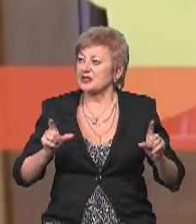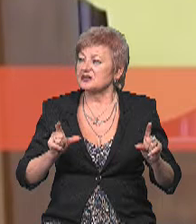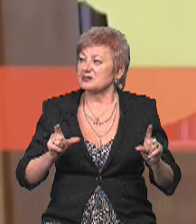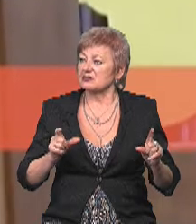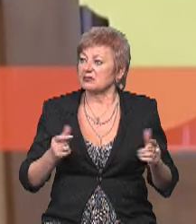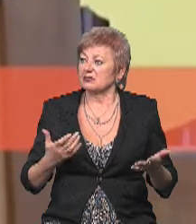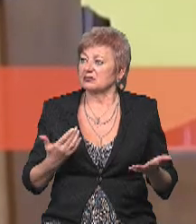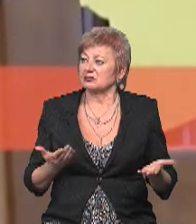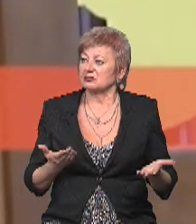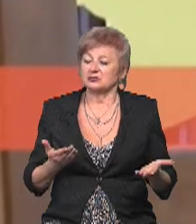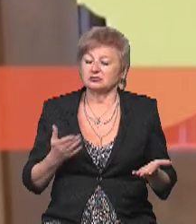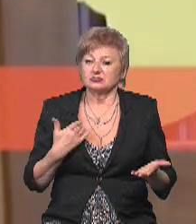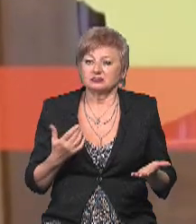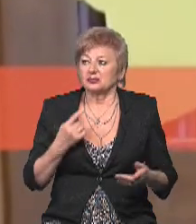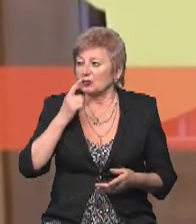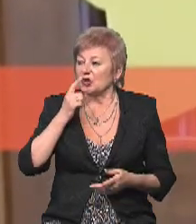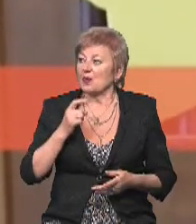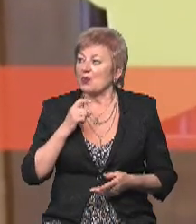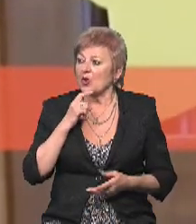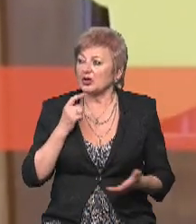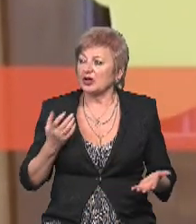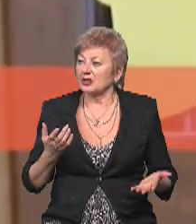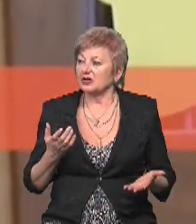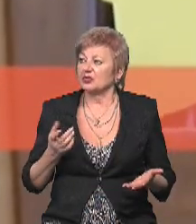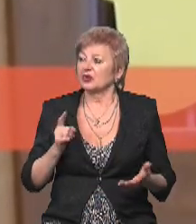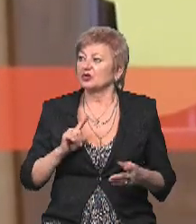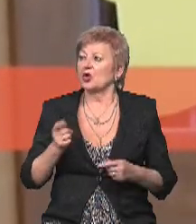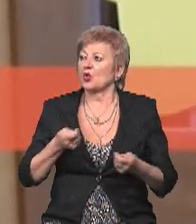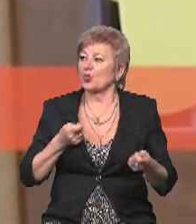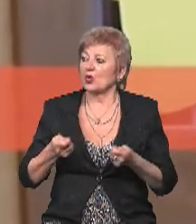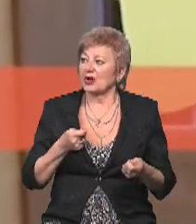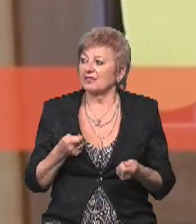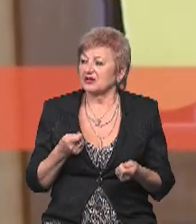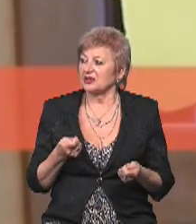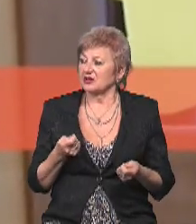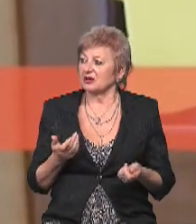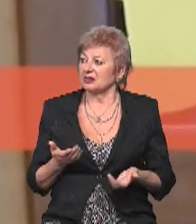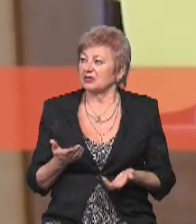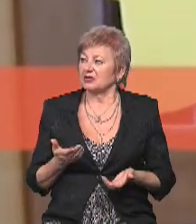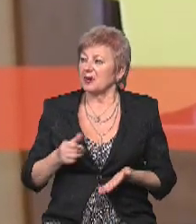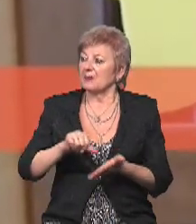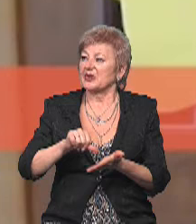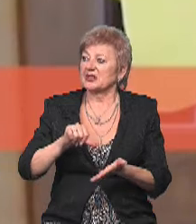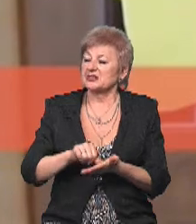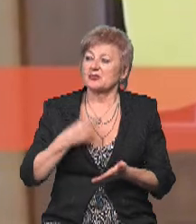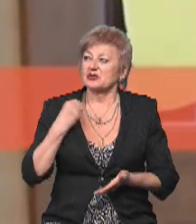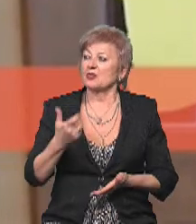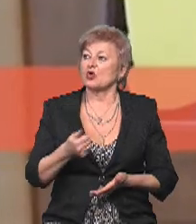кошмарять споживачів, незважаючи на рішення НКРЕ, постанови Кабінету міністрів. Представники